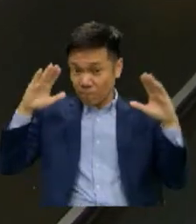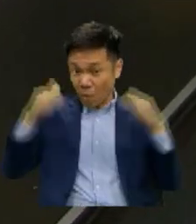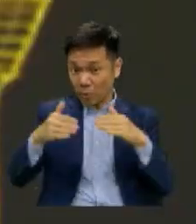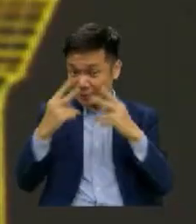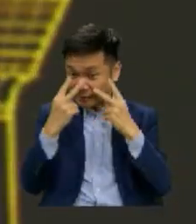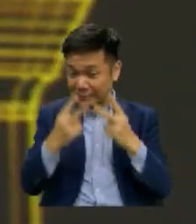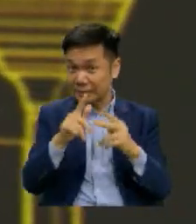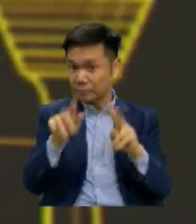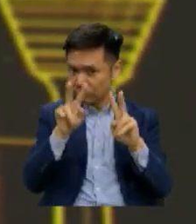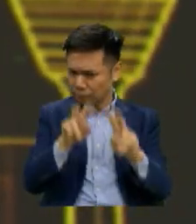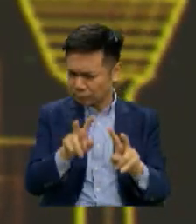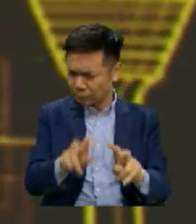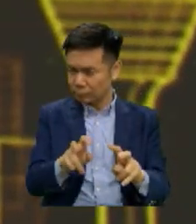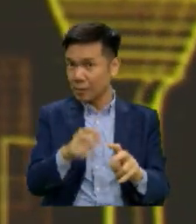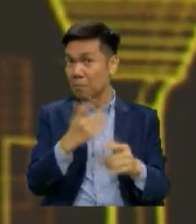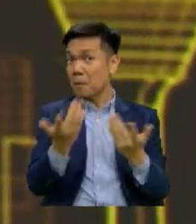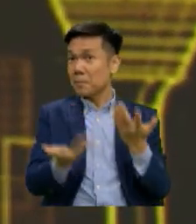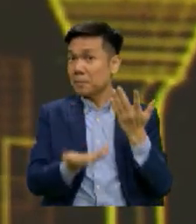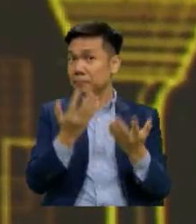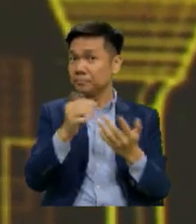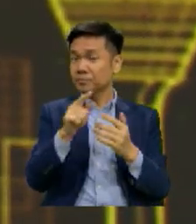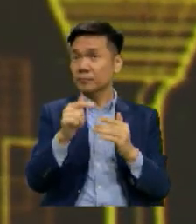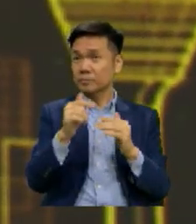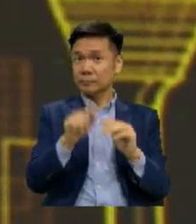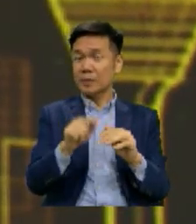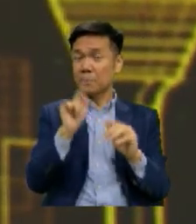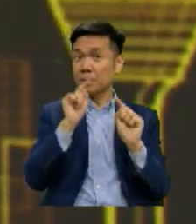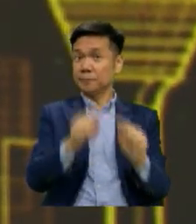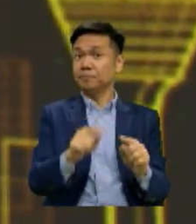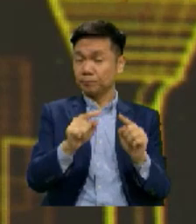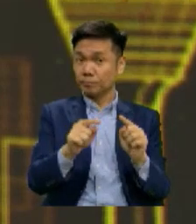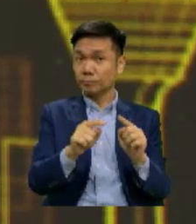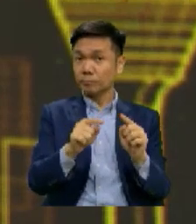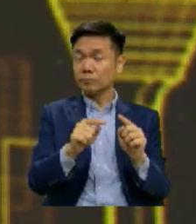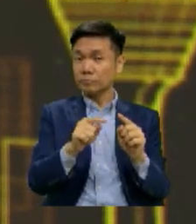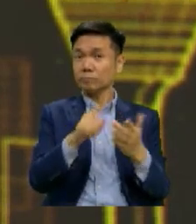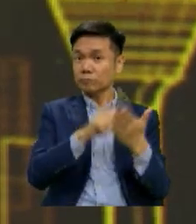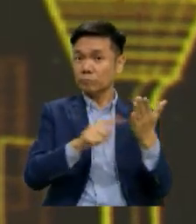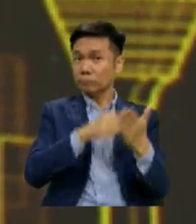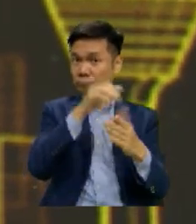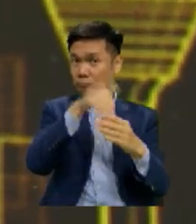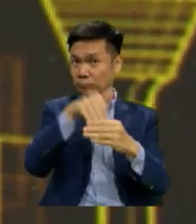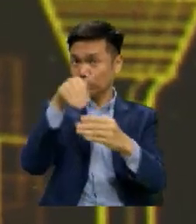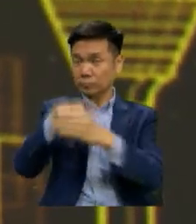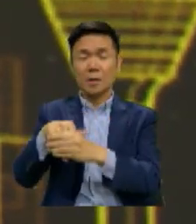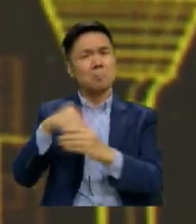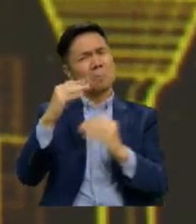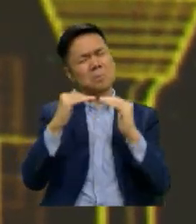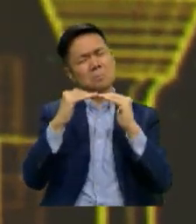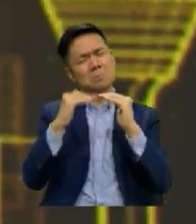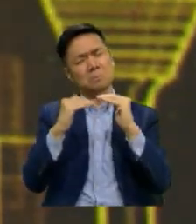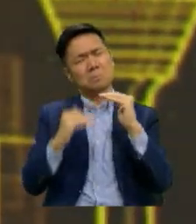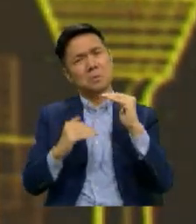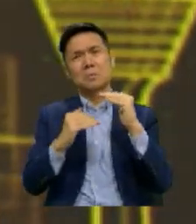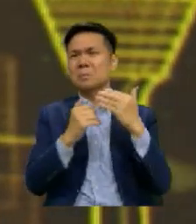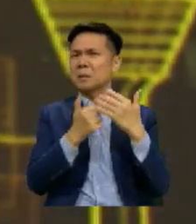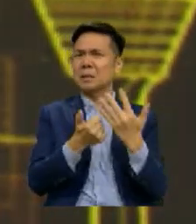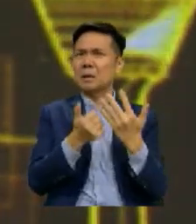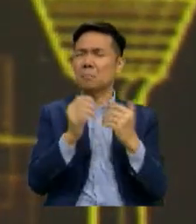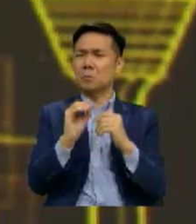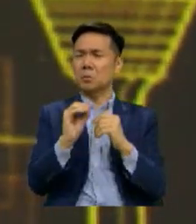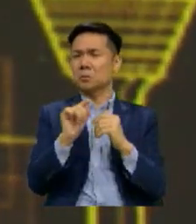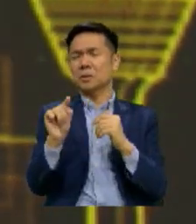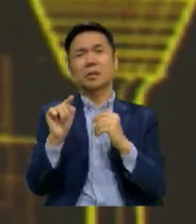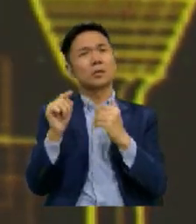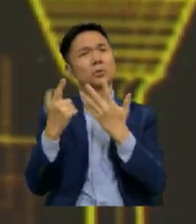juga kepada penganalisis yang menjagakan bahwa ratusan kurang mengundi ini rendah antara 60